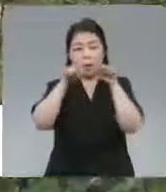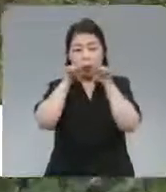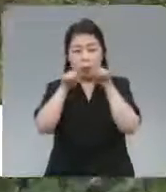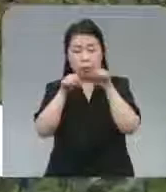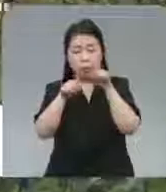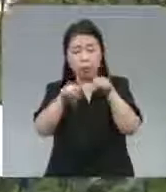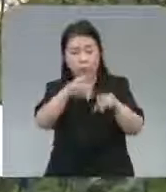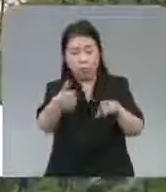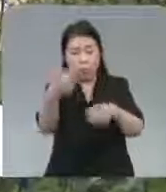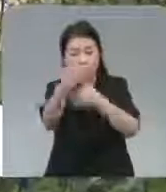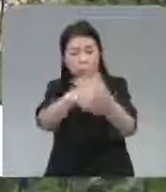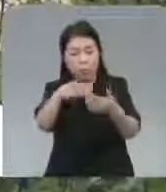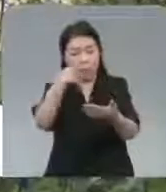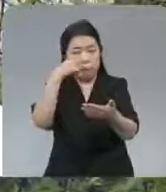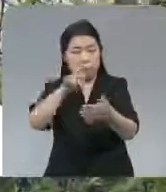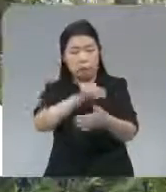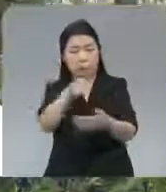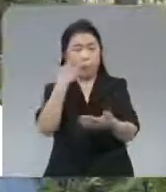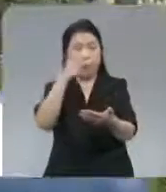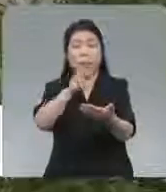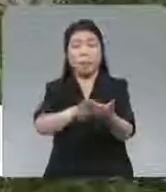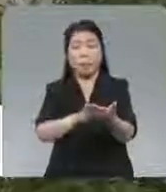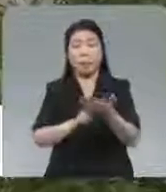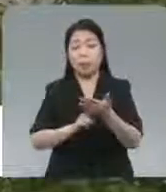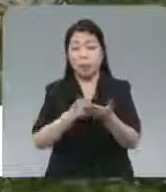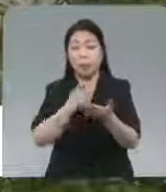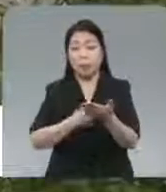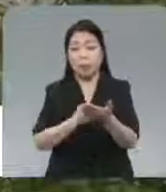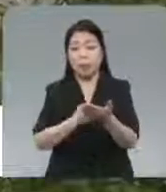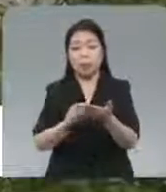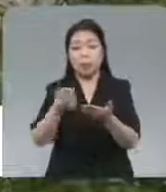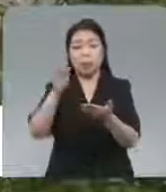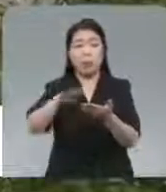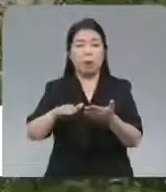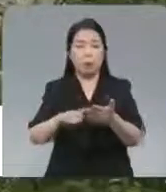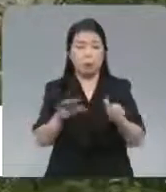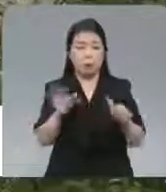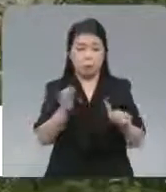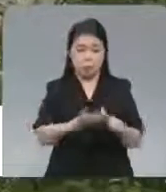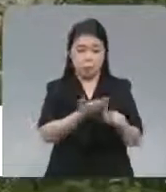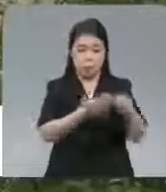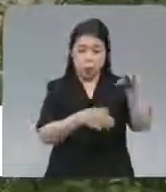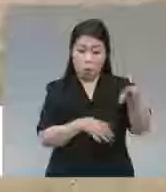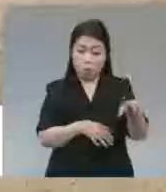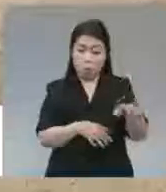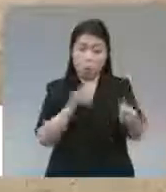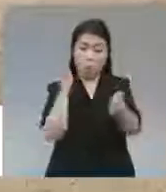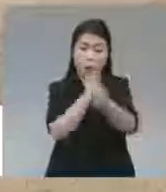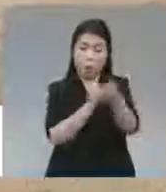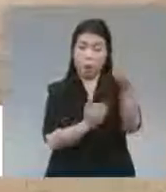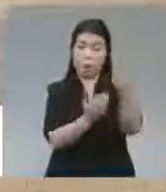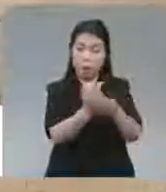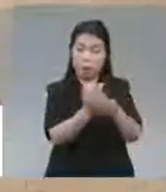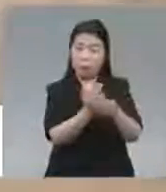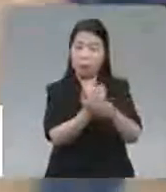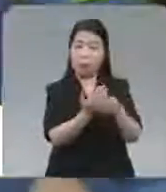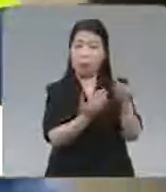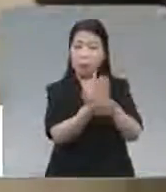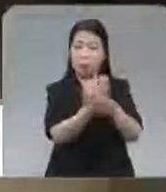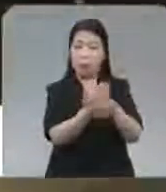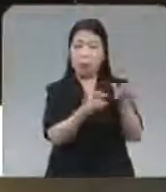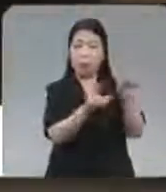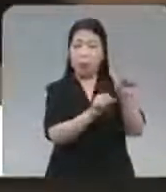kangwon The Jack tanggal 5 agustus dan akhirnya dugaan tersebut dikonfirmasi kebenarannya pada hari Minggu 8agustus